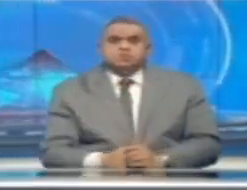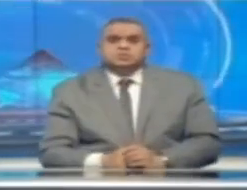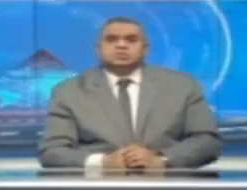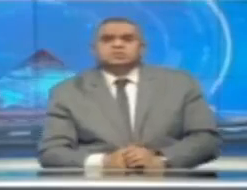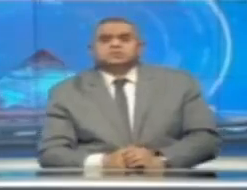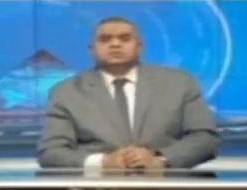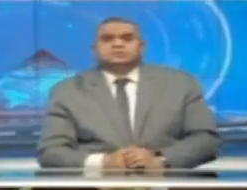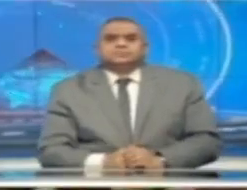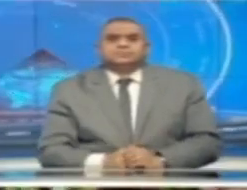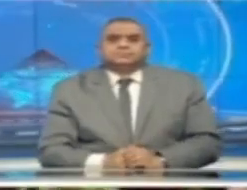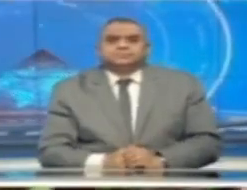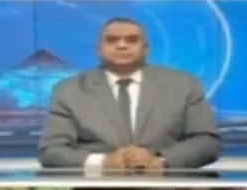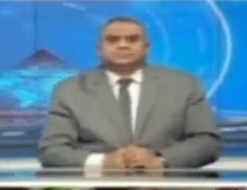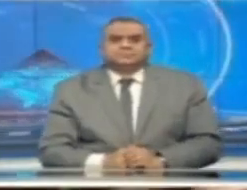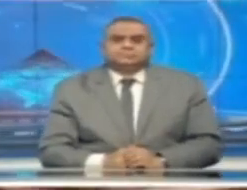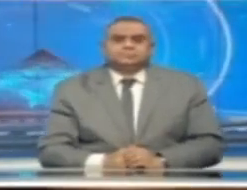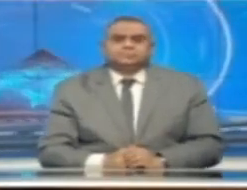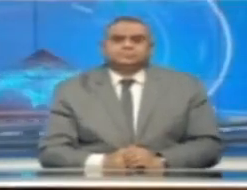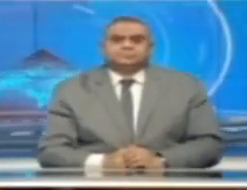2021-2022.